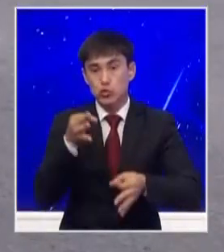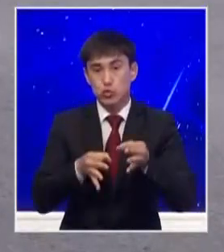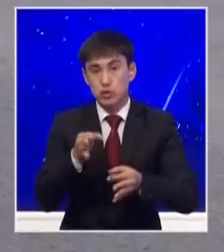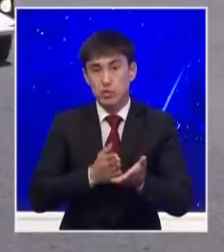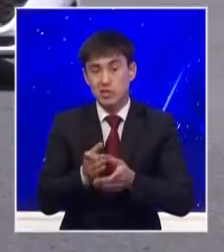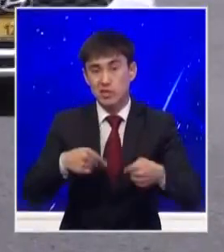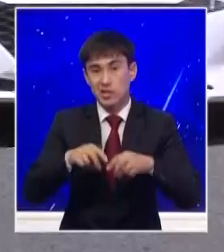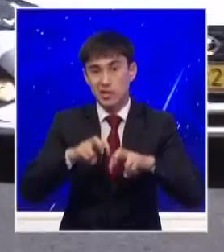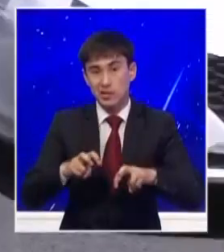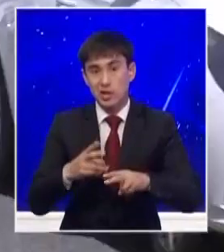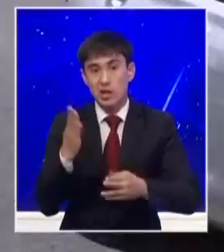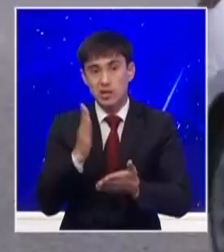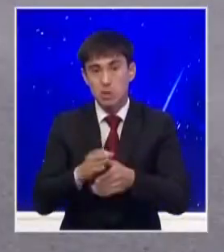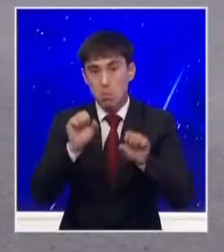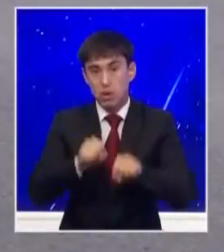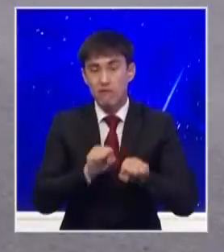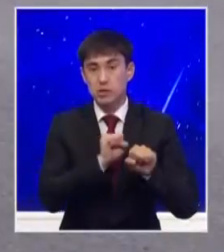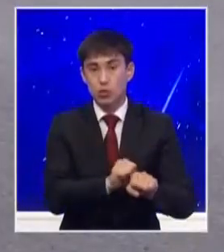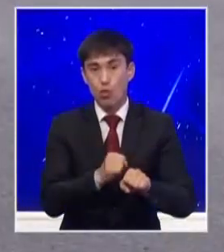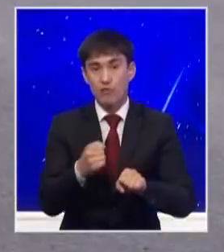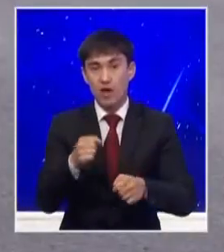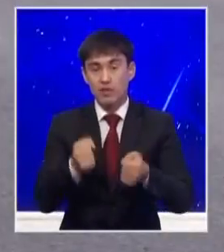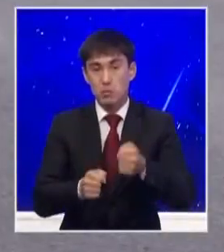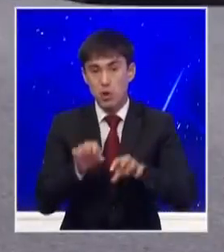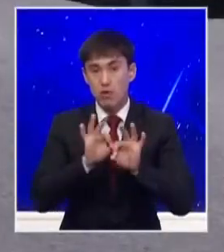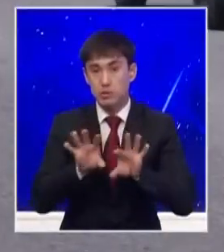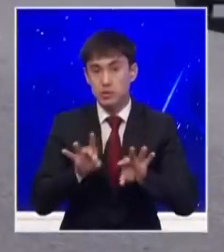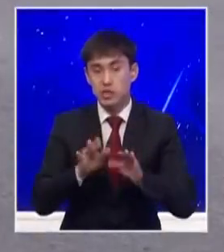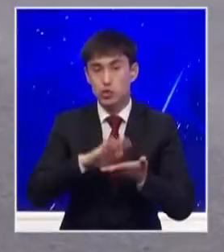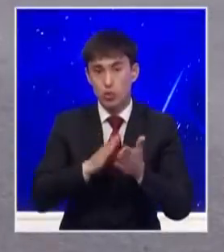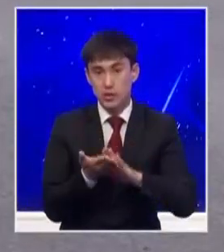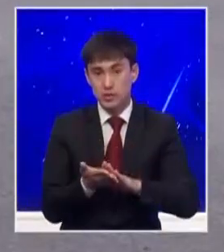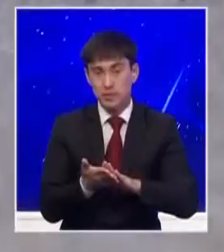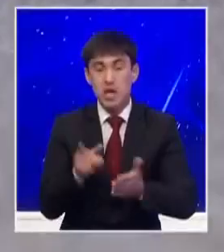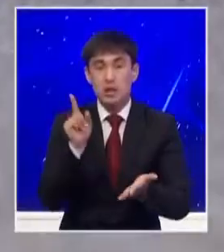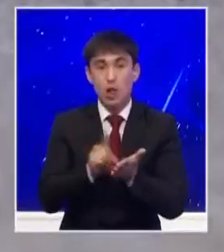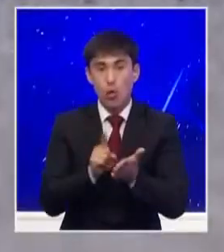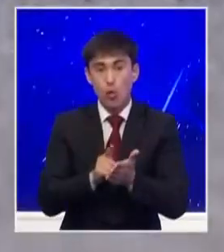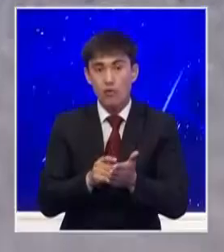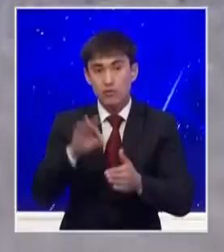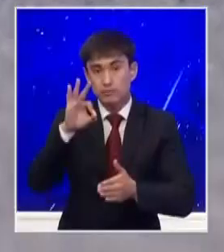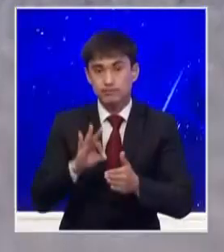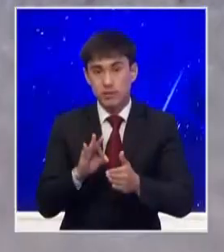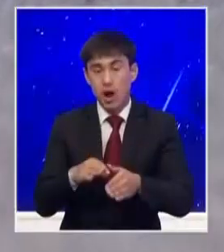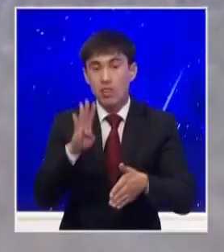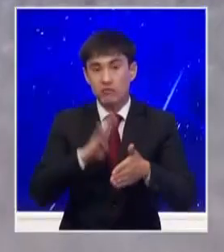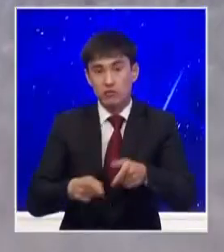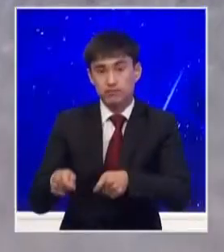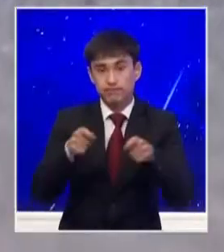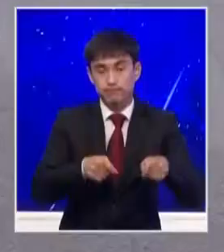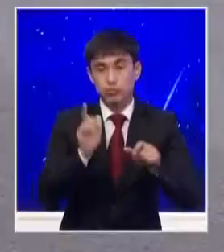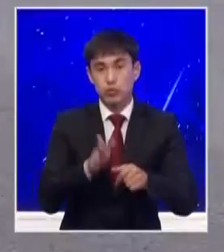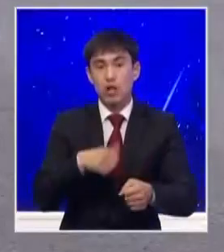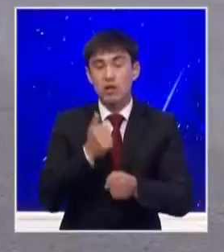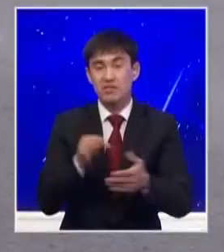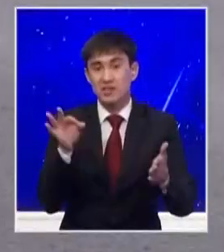судоисполнителями рейды, так как они обладают правом остановки автомобиля для выяснения ситуации. А также из-за налоговой неустойки водворит машин на штрафстоянку.